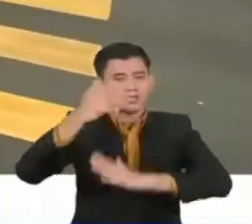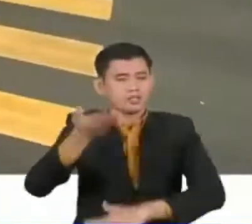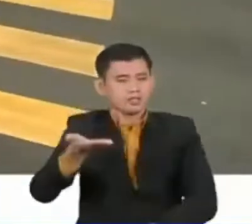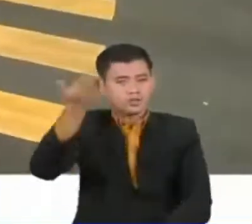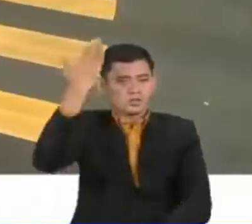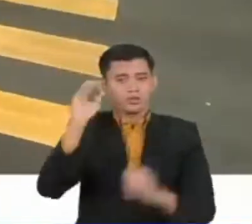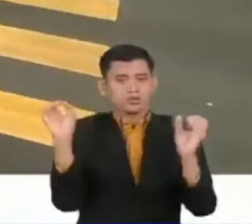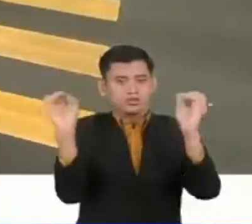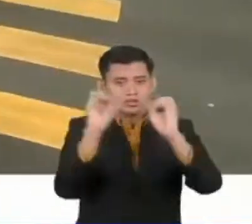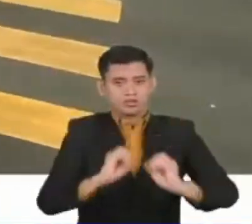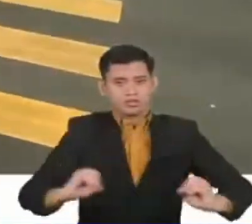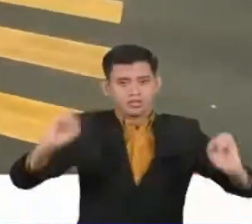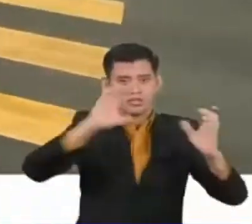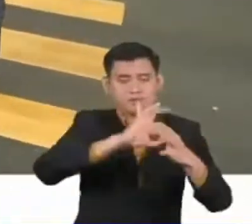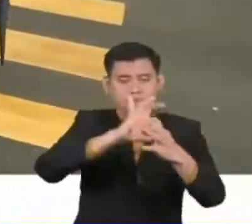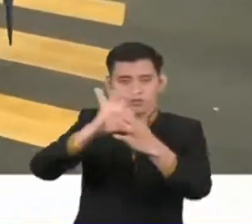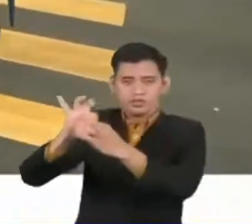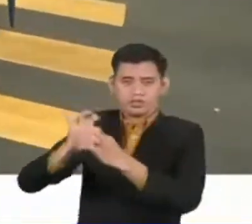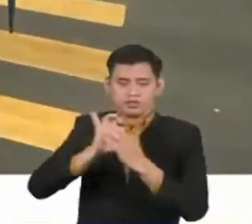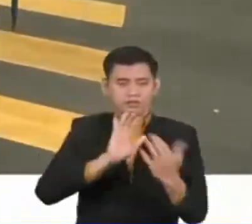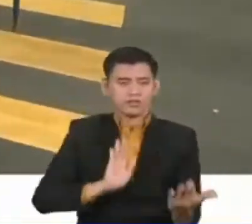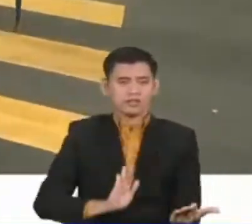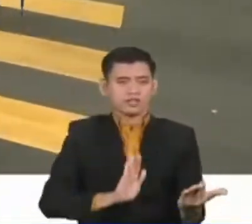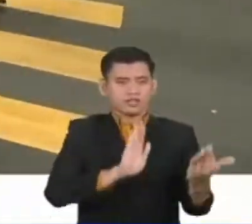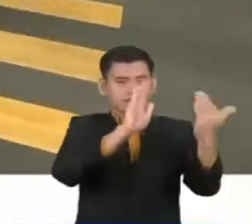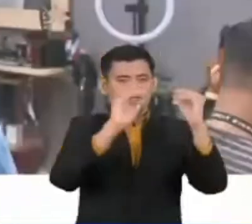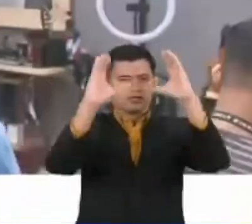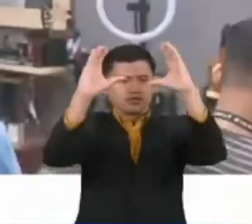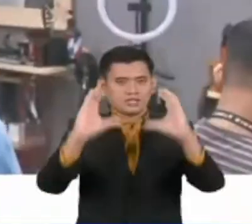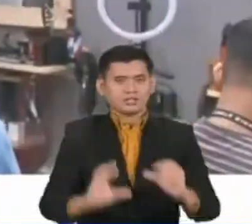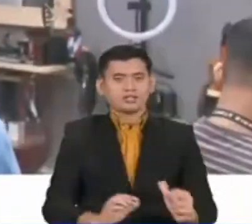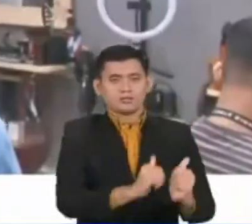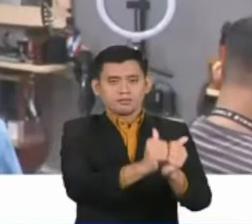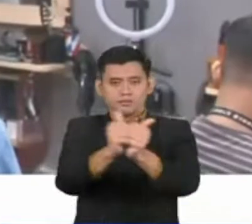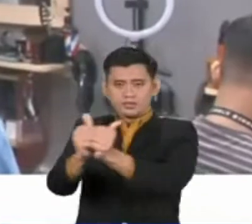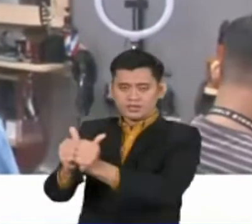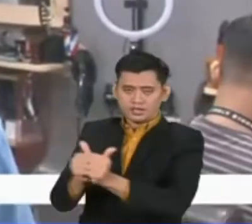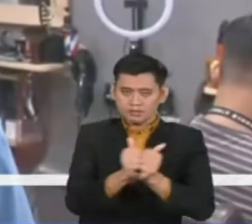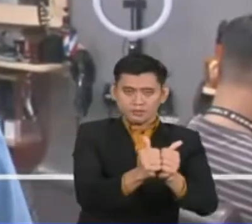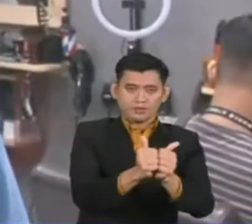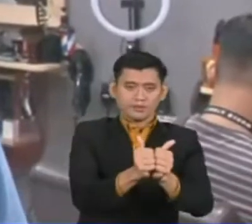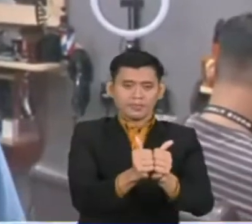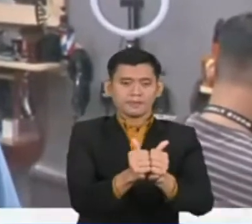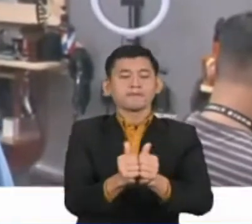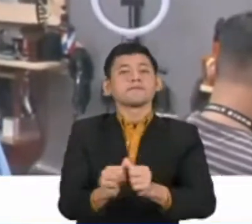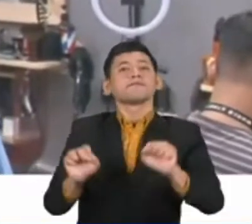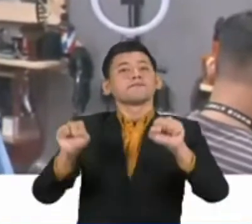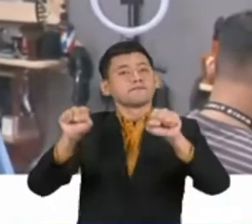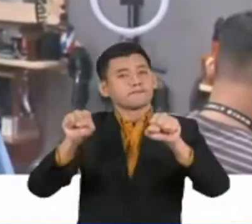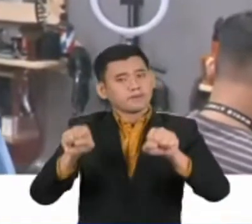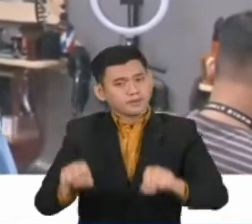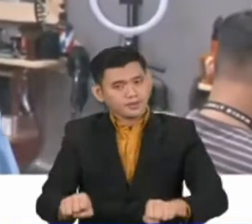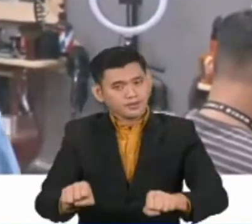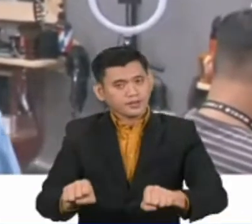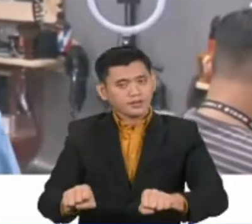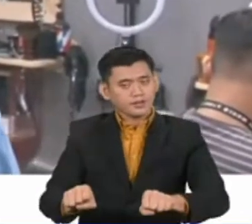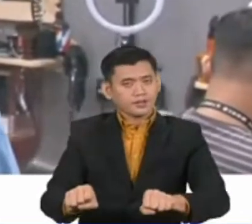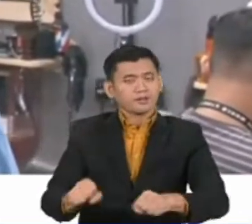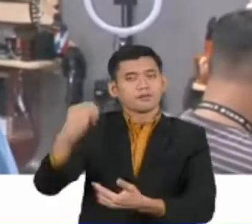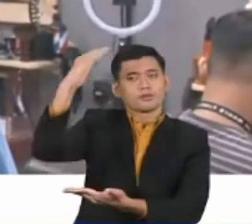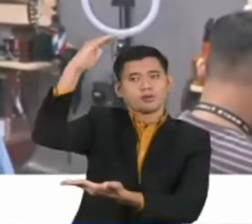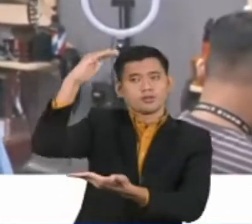bersatu mendepaninya secara kolektif. Boleh mengurangkan benda-benda yang tak